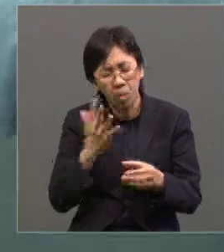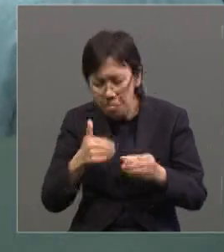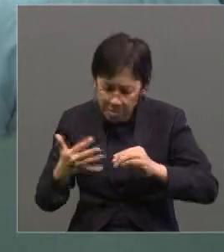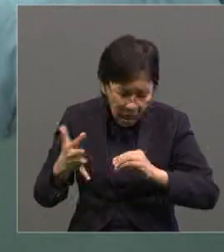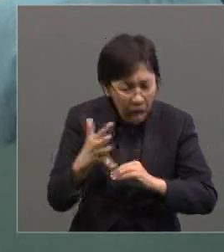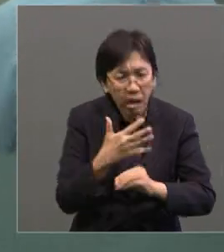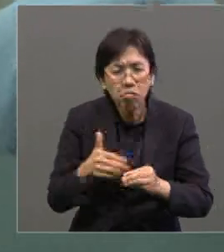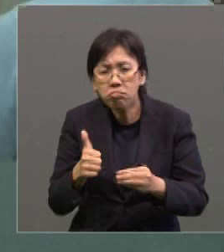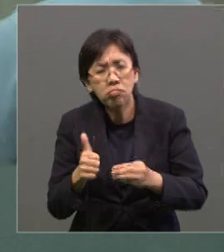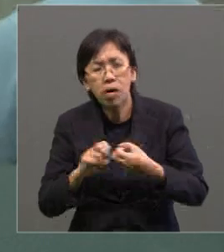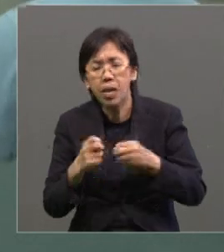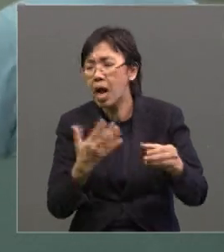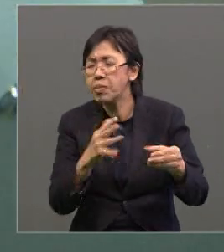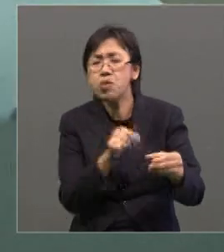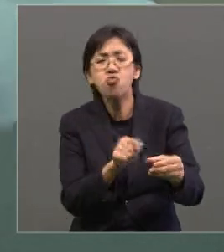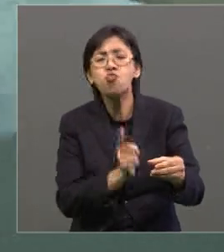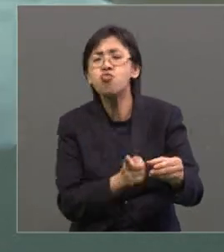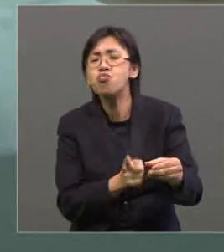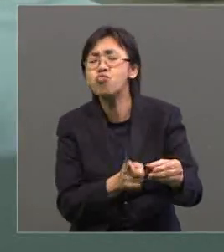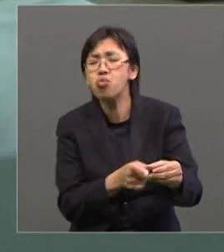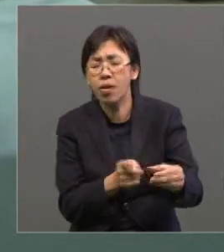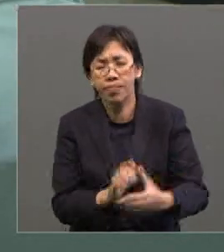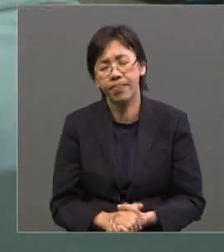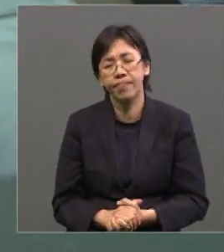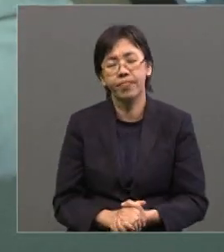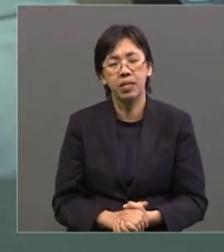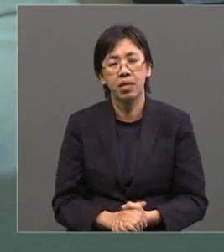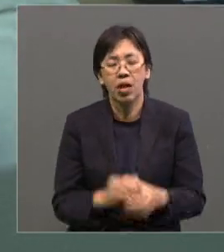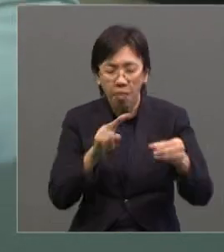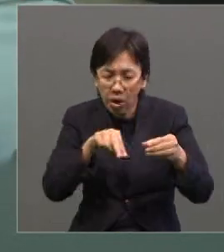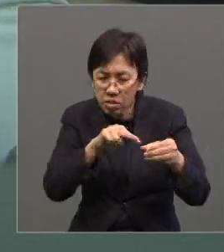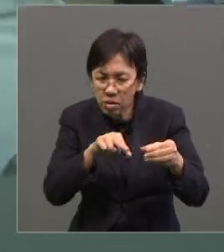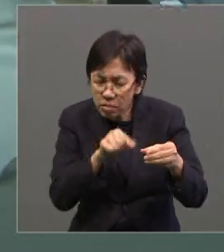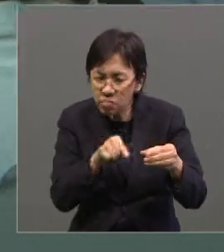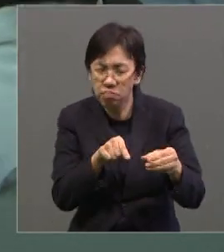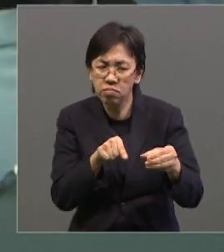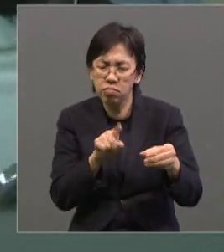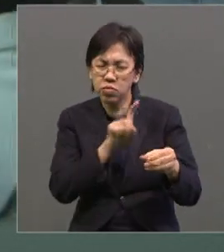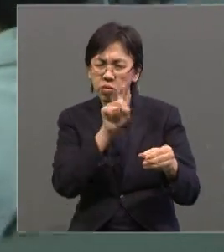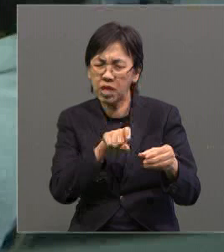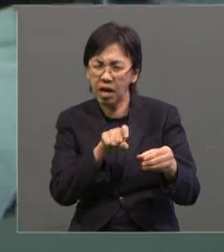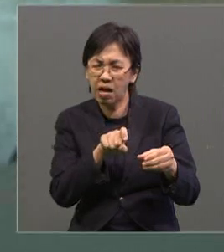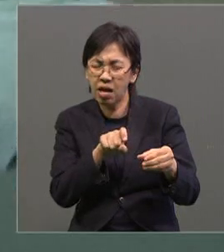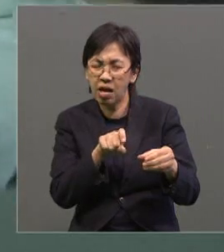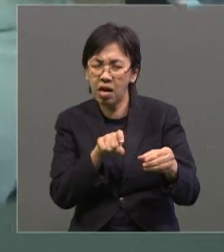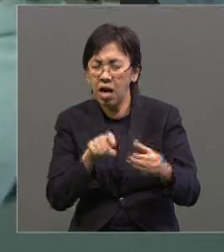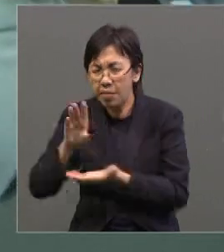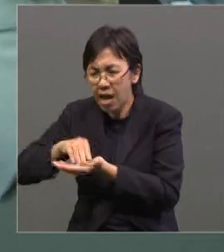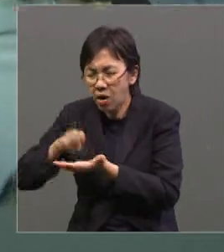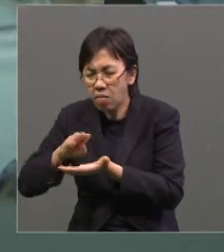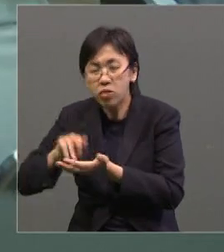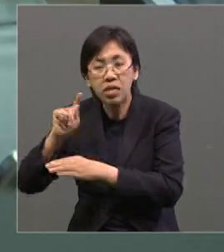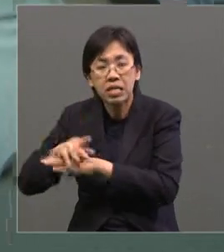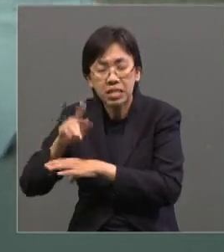ไม่มีอะไรมันก็ตั้งอยู่แล้วเป็นของสตูดิโออะไรอยู่แล้วปรากฏว่าพอตรวจสอบไปตรวจสอบมาเธอบอกว่ากลับมาแล้วก็ไปหาข้อมูลในโ